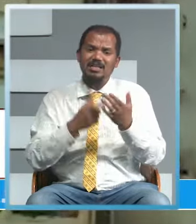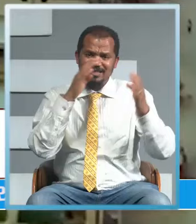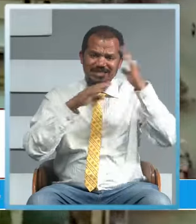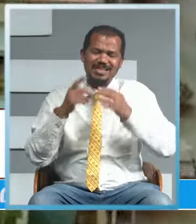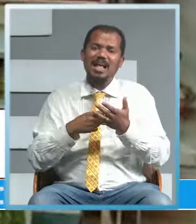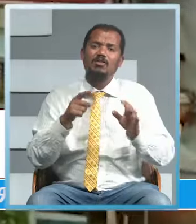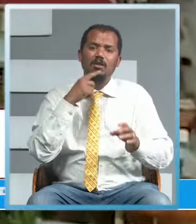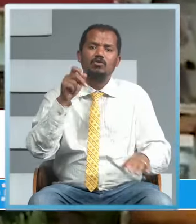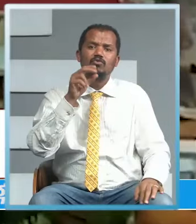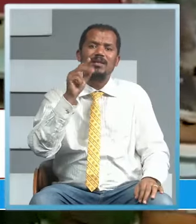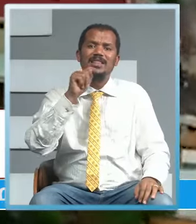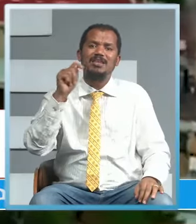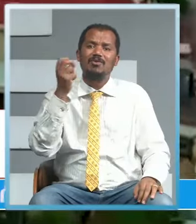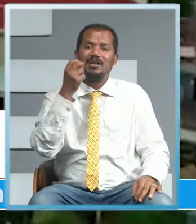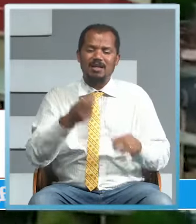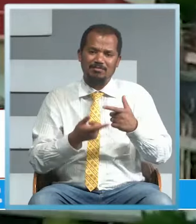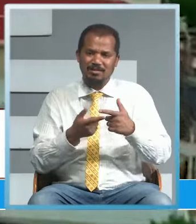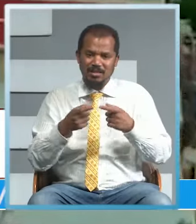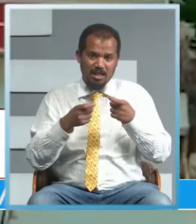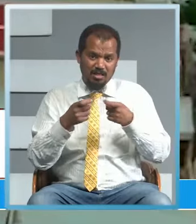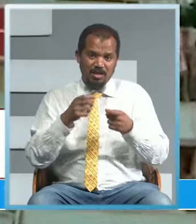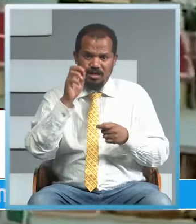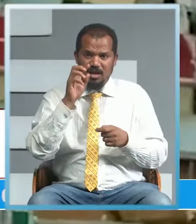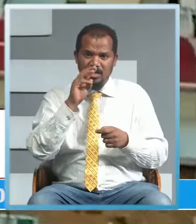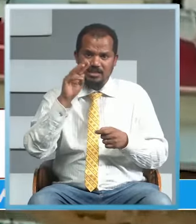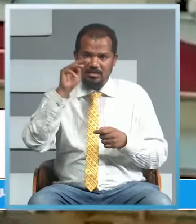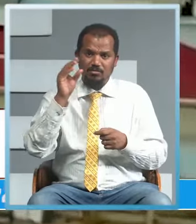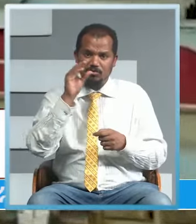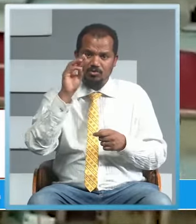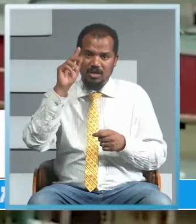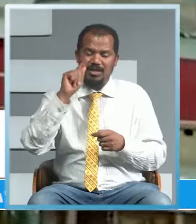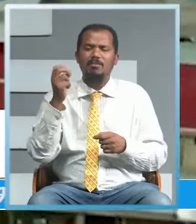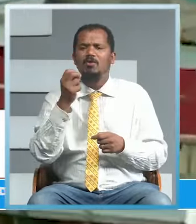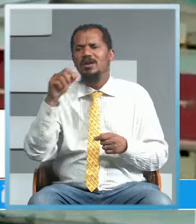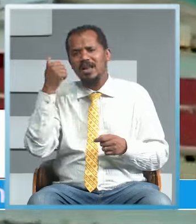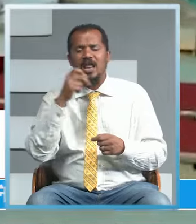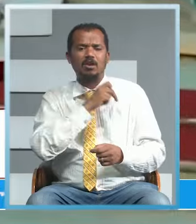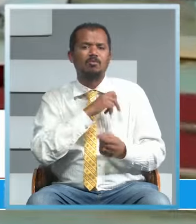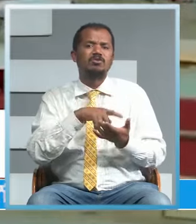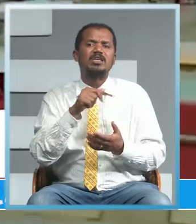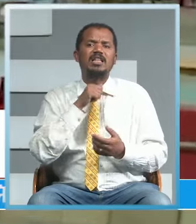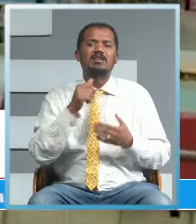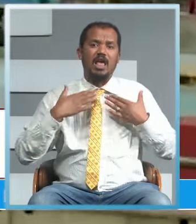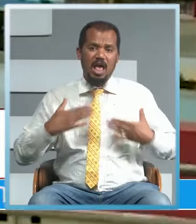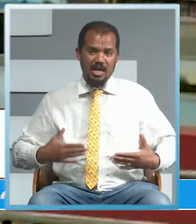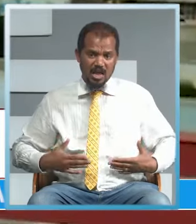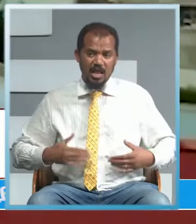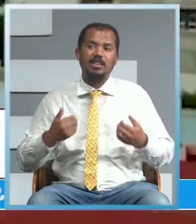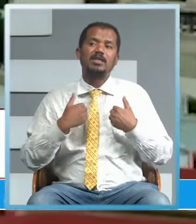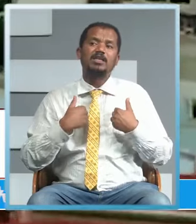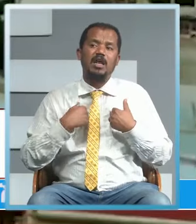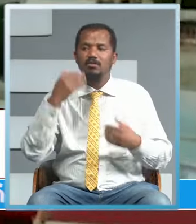ችግር ዳርጎናል ያሉት የዱብቲ ወረዳ ምክትል አስተዳደር ቃሲም ሁሴን በወረዳው ሌሎችም ደሞዝ ያልተከፈላቸው